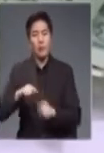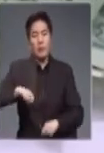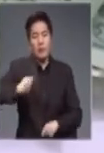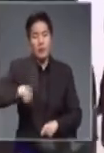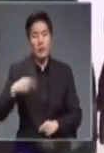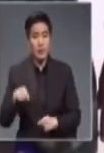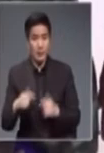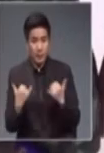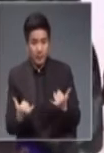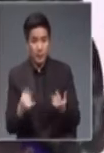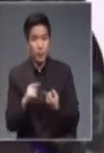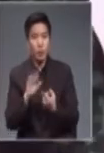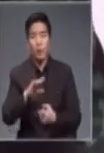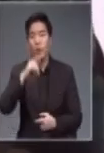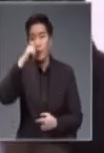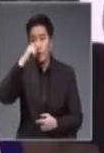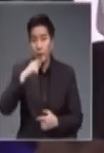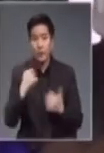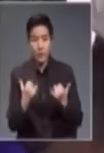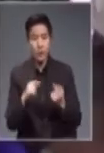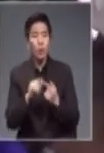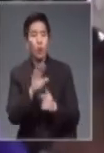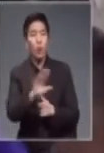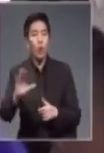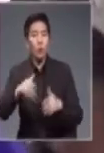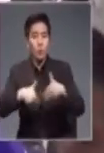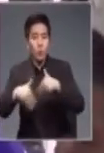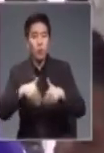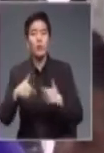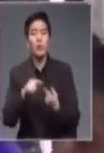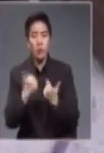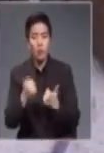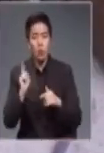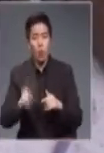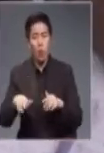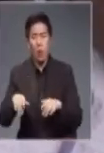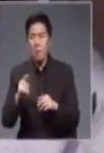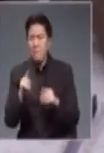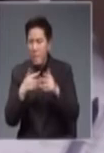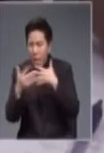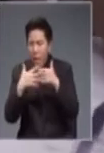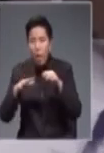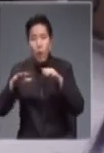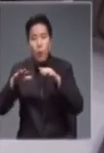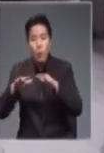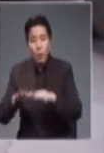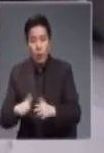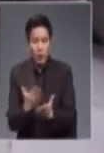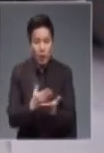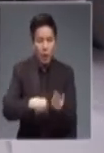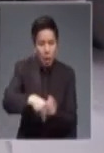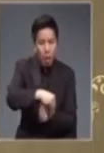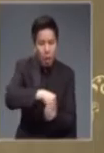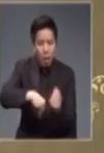อนกันมันก็ยากหน่อยนะครับเพื่อจะไปถูกการไปรูปประเทศที่สำคัญก็คือในเรื่องการไปรูปประเทศการไปรูปประเทศนั้นต้องการการเรียน